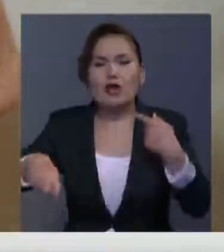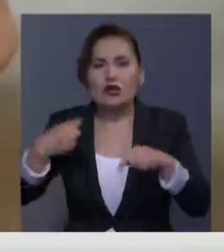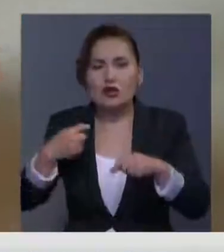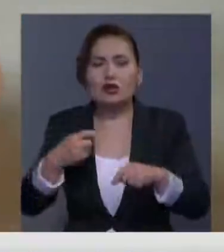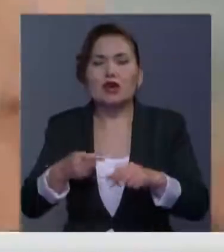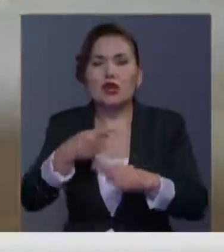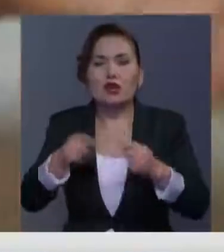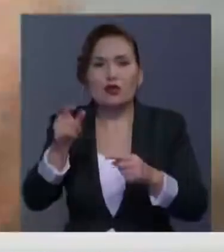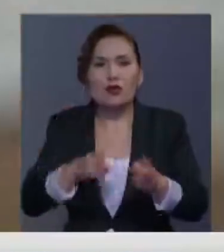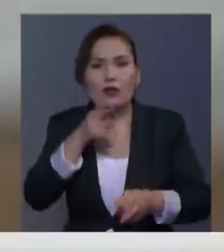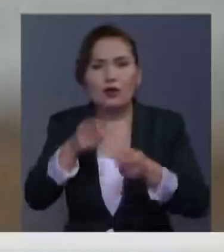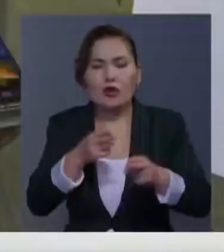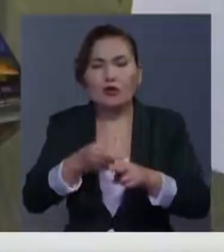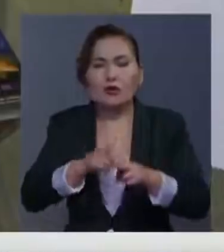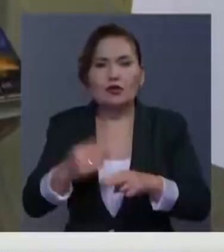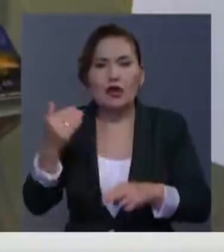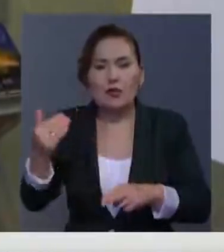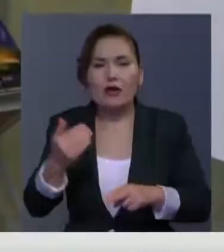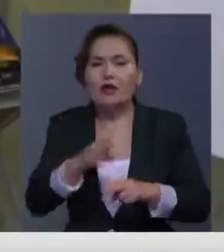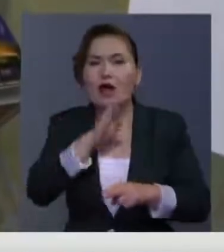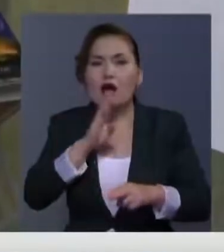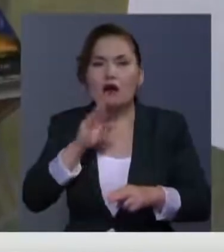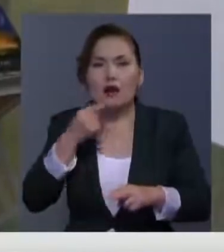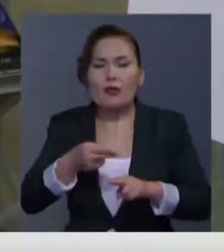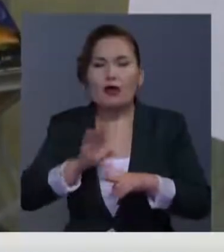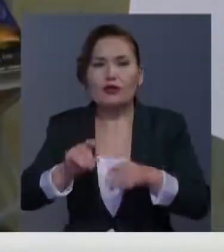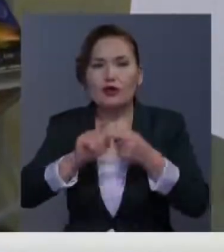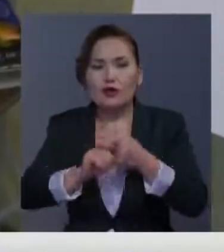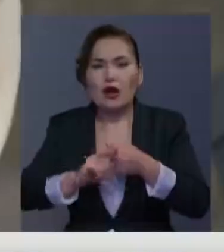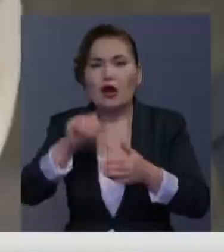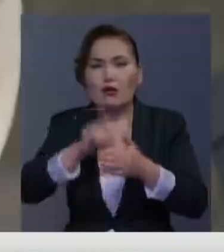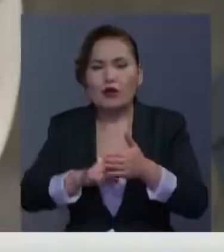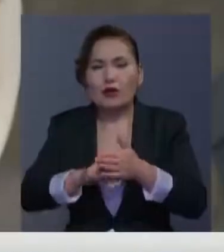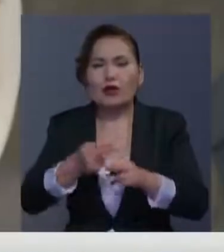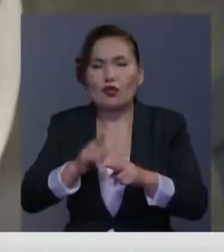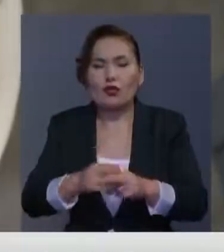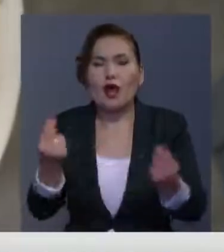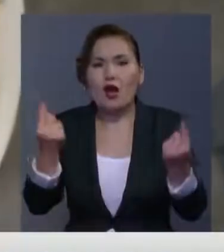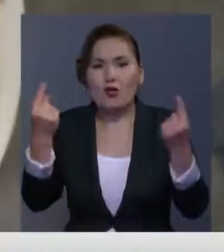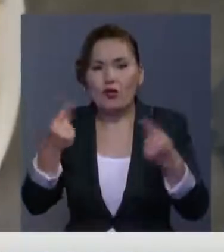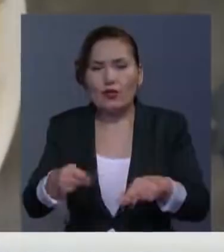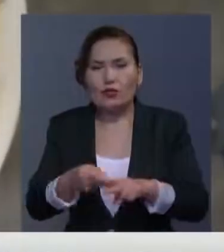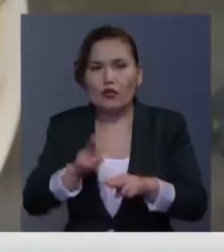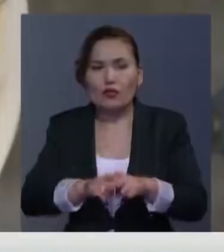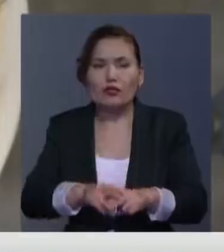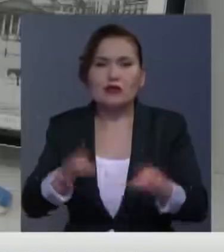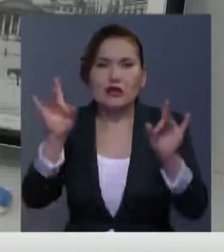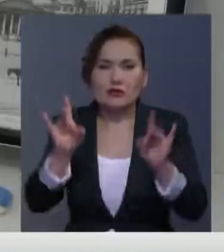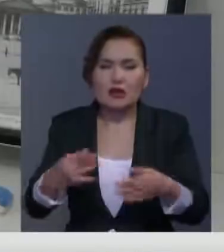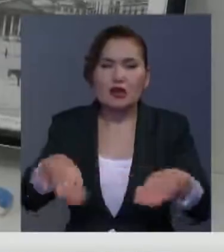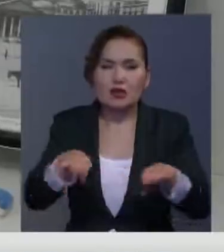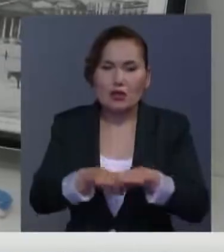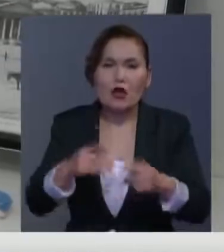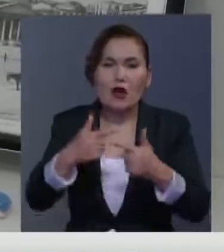айтады. Туркомпания басшысы Лариса Мкаянның айтуынша, індет соңғы 20 жылда қол жеткен жетістіктің бәрін тасталқан еткен. Кәсіпкерлер